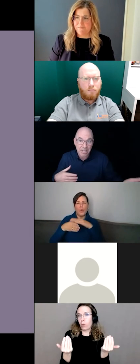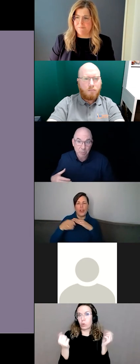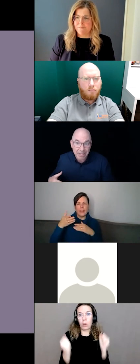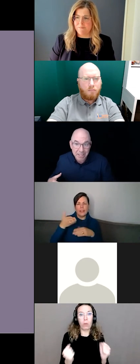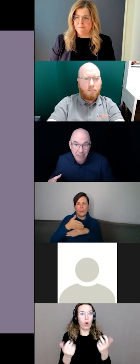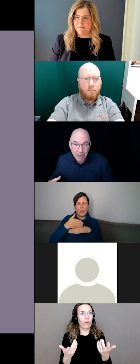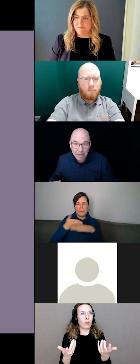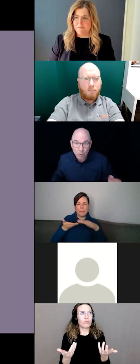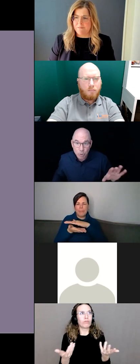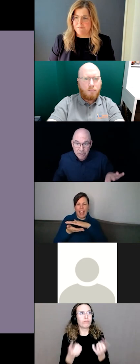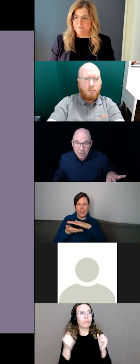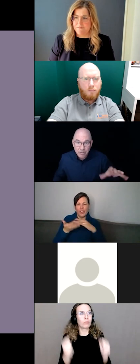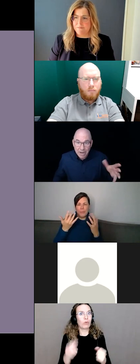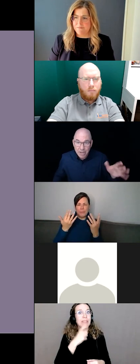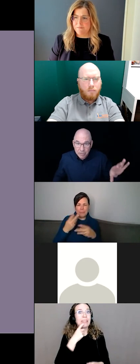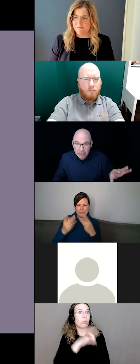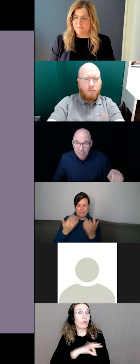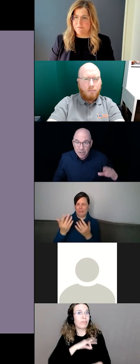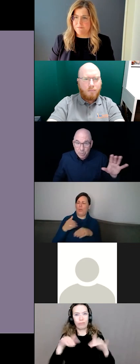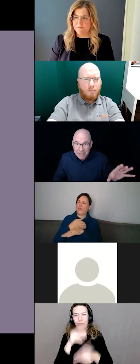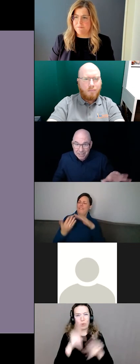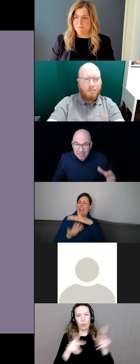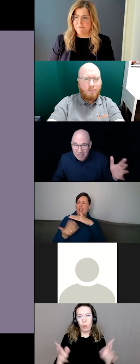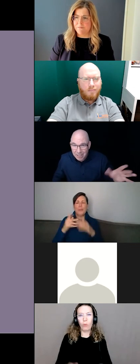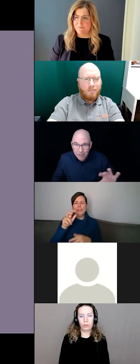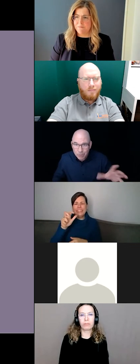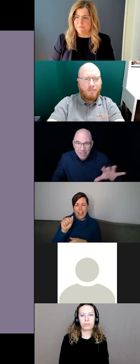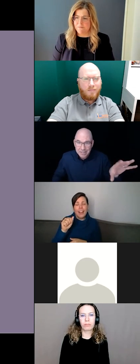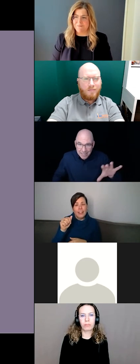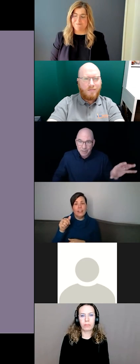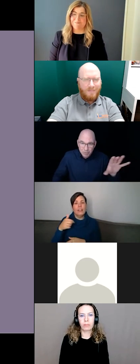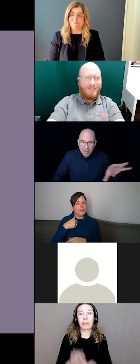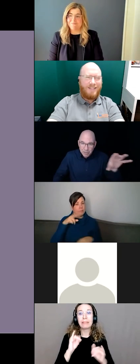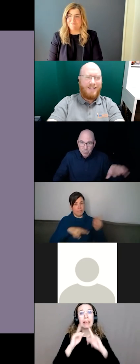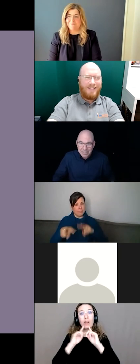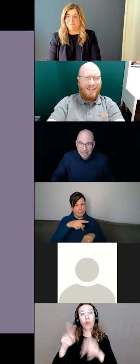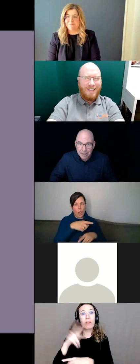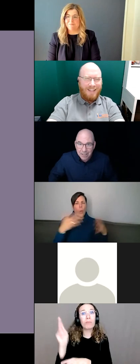monde. Quand tu veux commander de la pizza dans un four à bois,